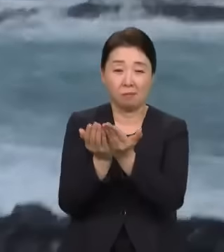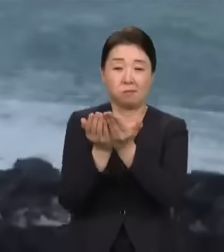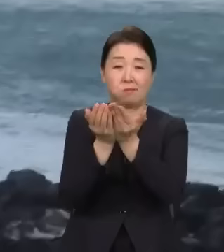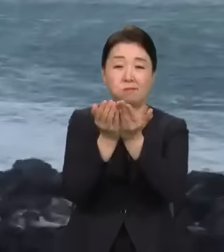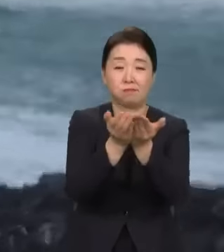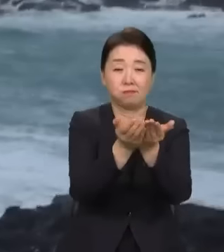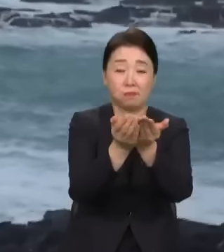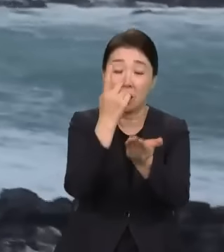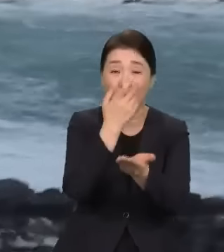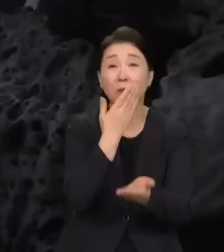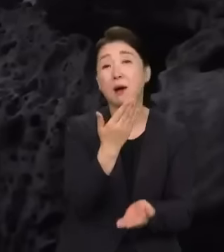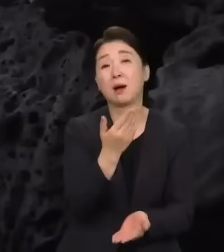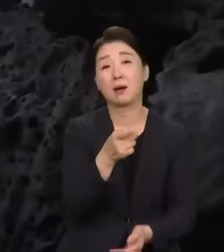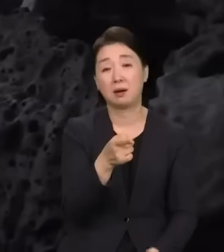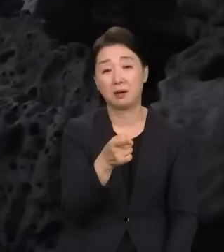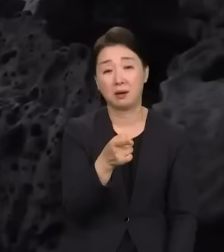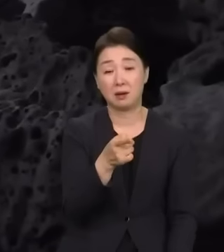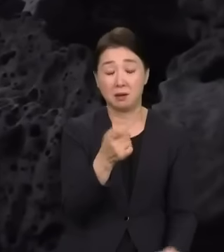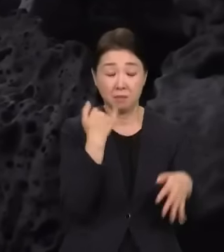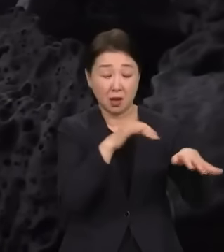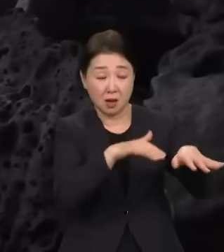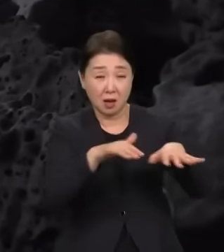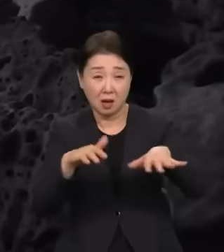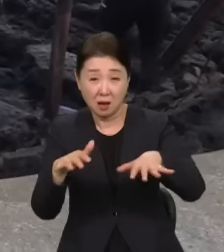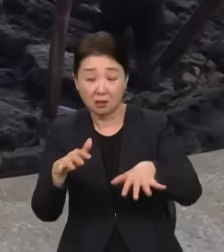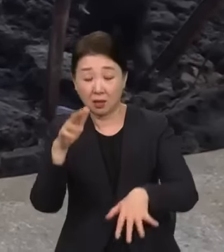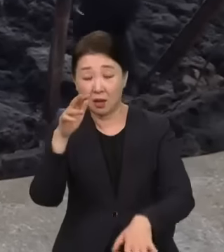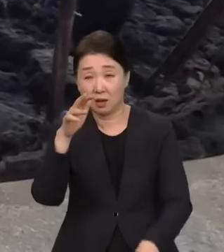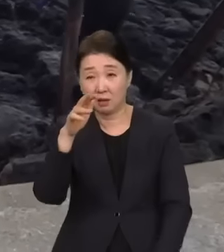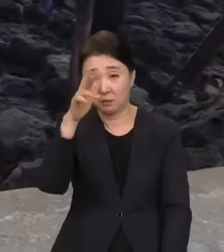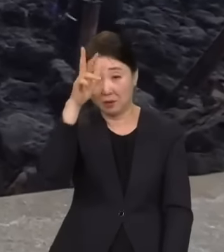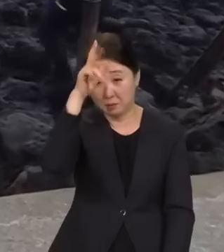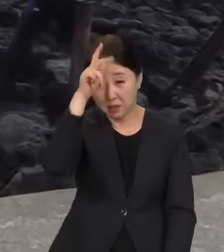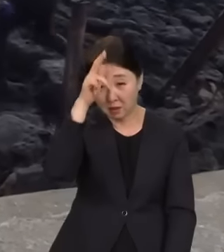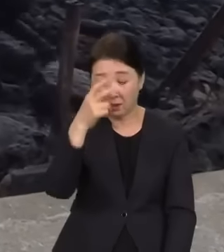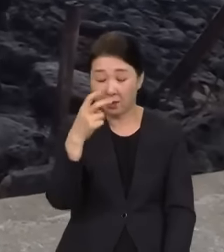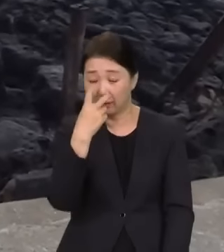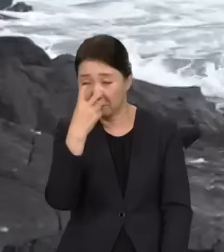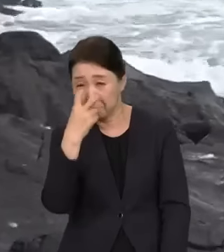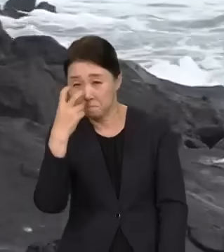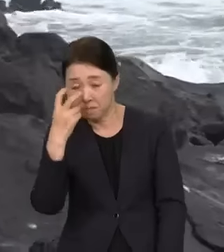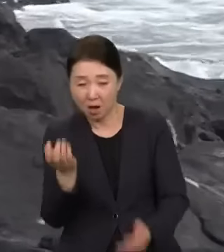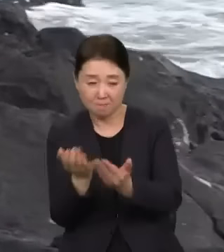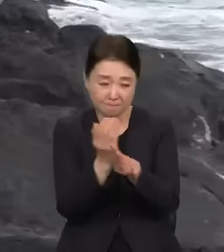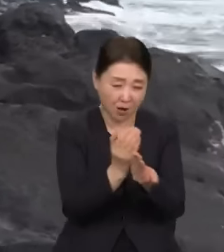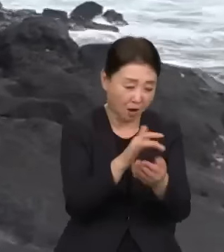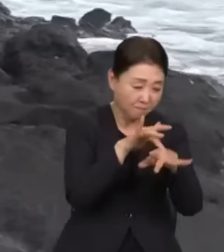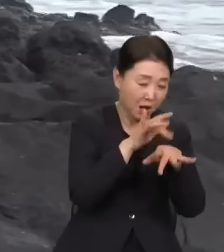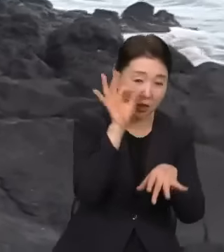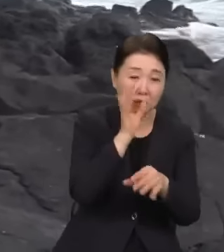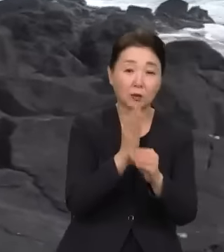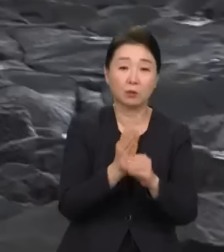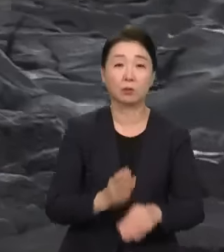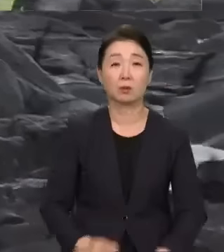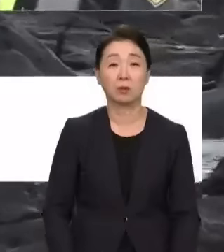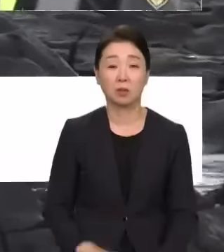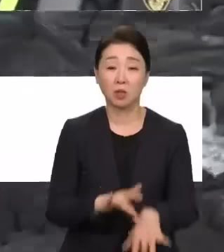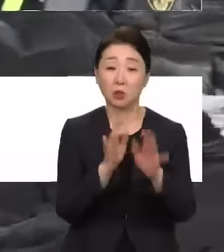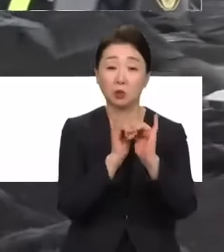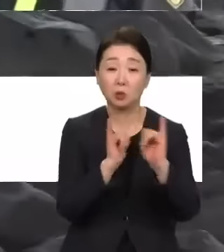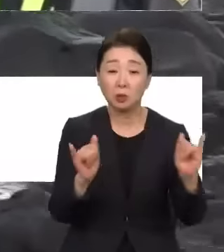위 수색이 가능한 날씨. 해안가에서 해경 대원들이 직접 걸어다니며 금성호 실종자를 찾고 있습니다.